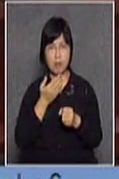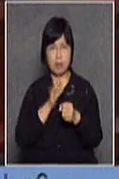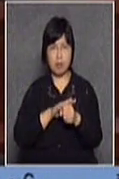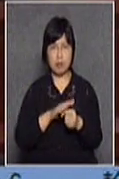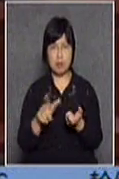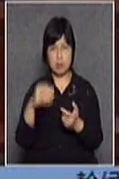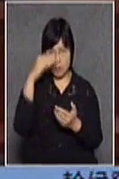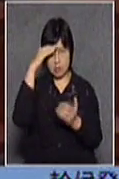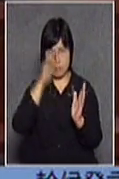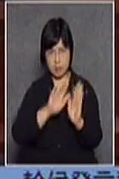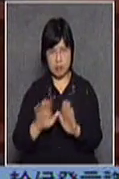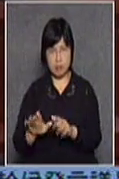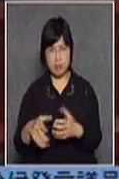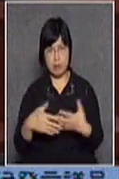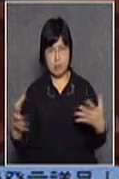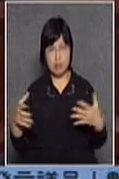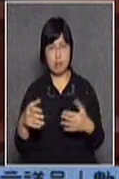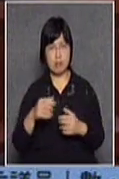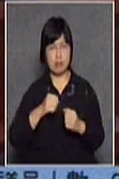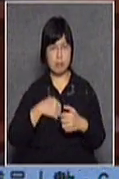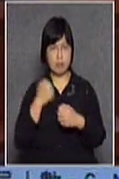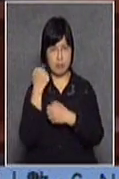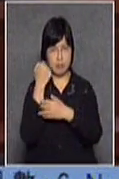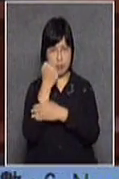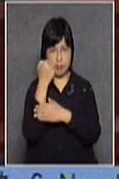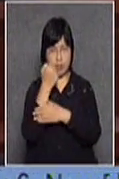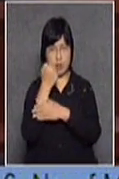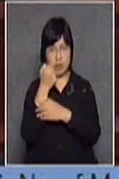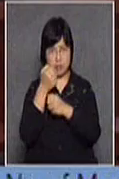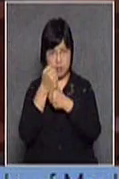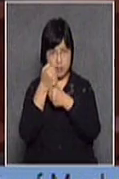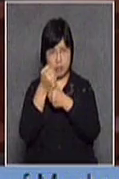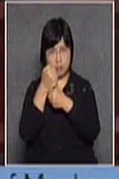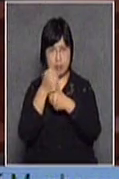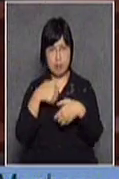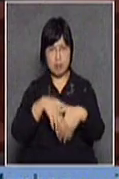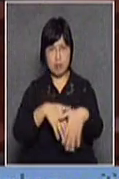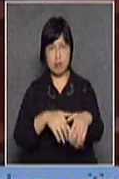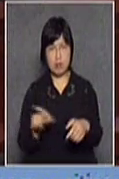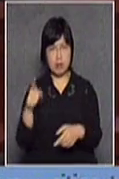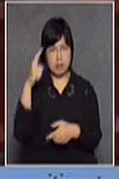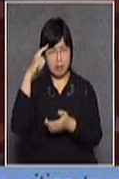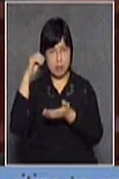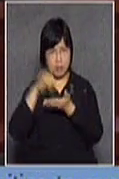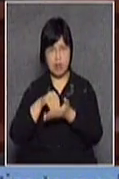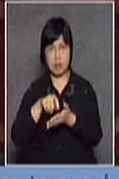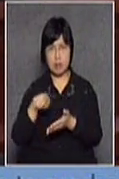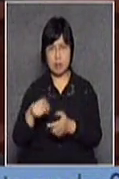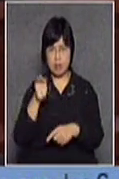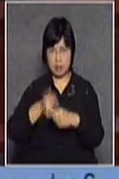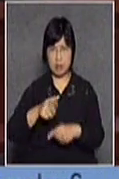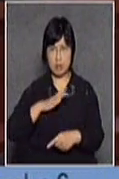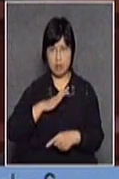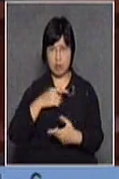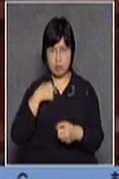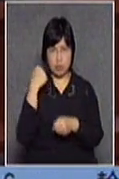處理這些大型的示威遊行活動的時候，他作出的判斷都是基於當時實況需要